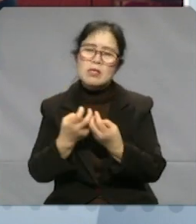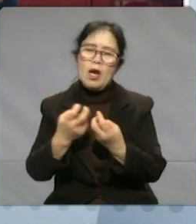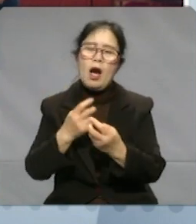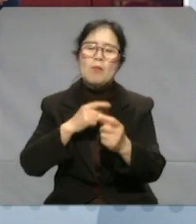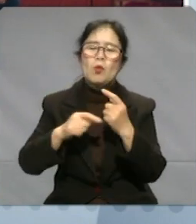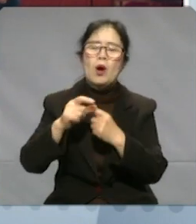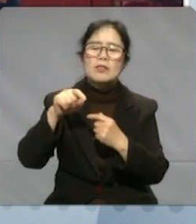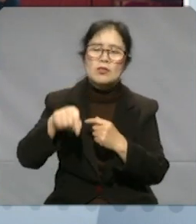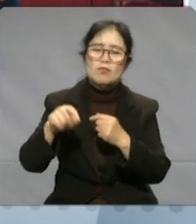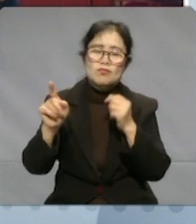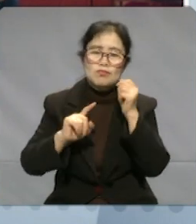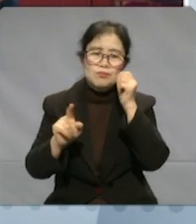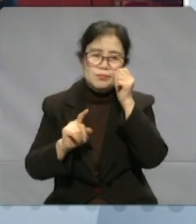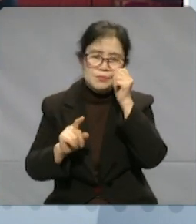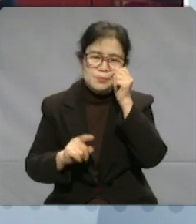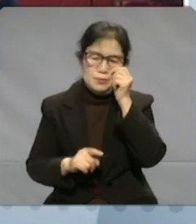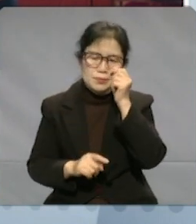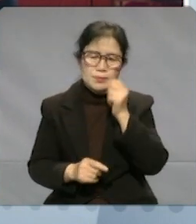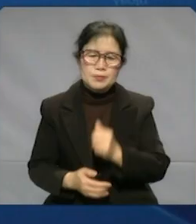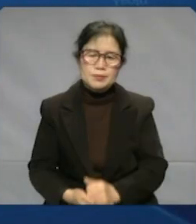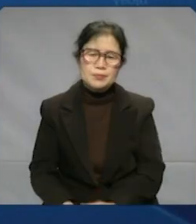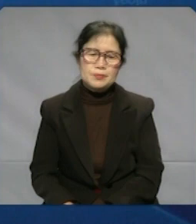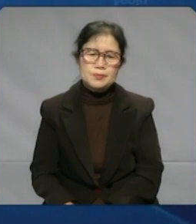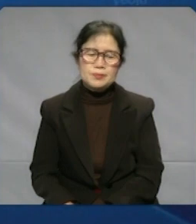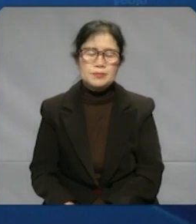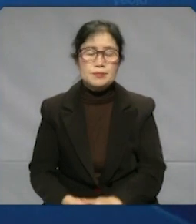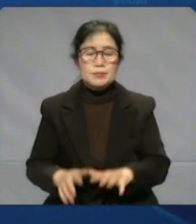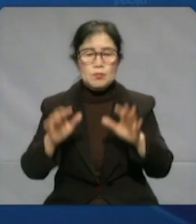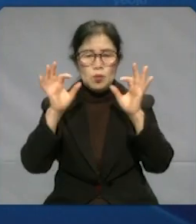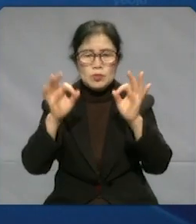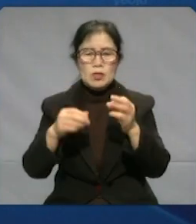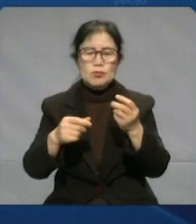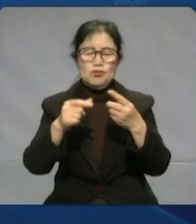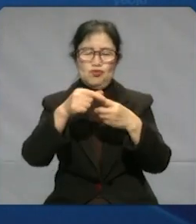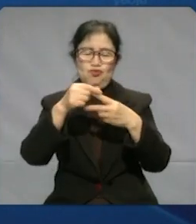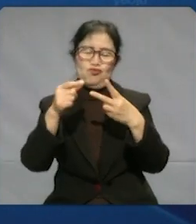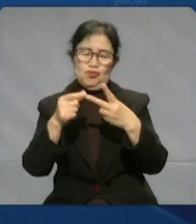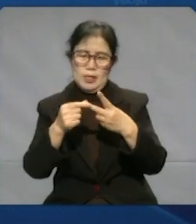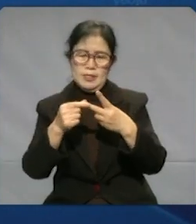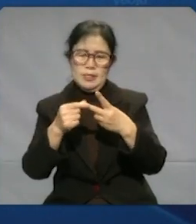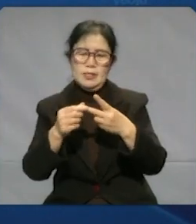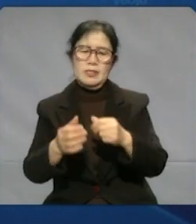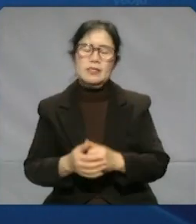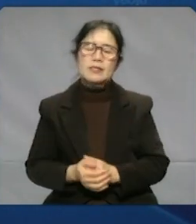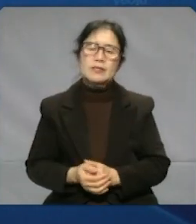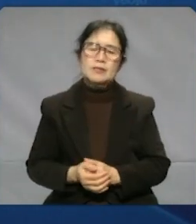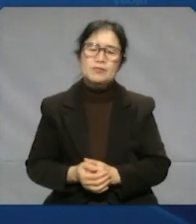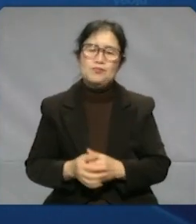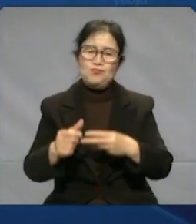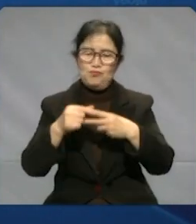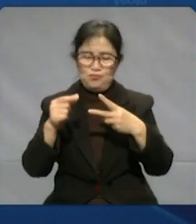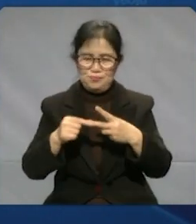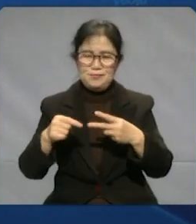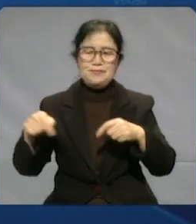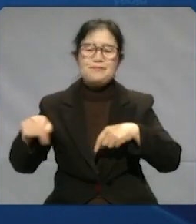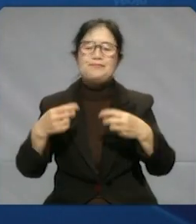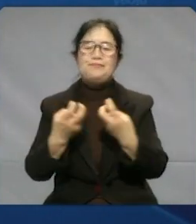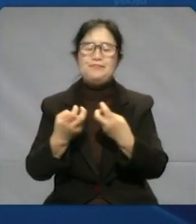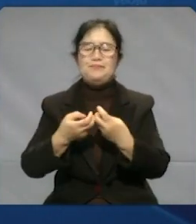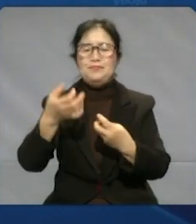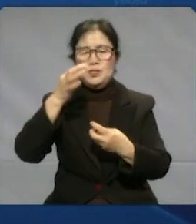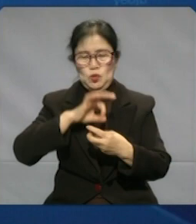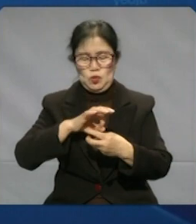점 어떻게 좀 분석하십니까? 제가 봤을 때 두 가지 측면에서 좀 정책의 효과성,